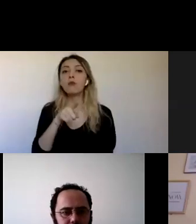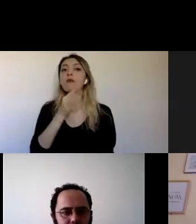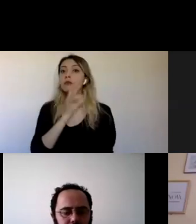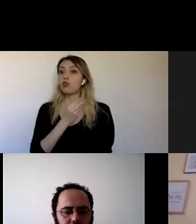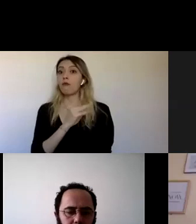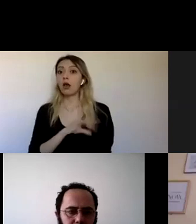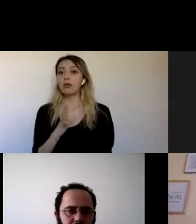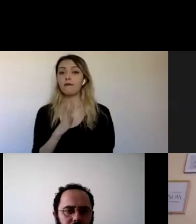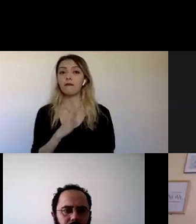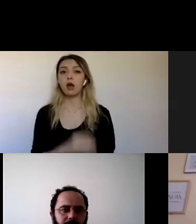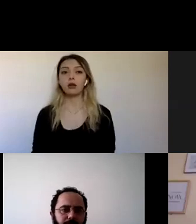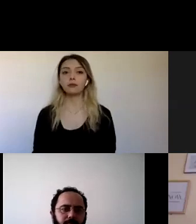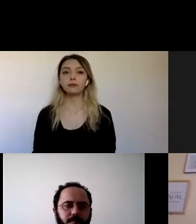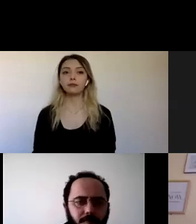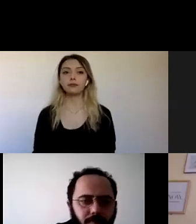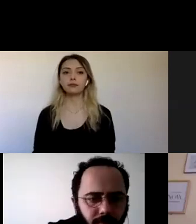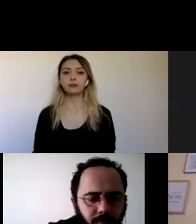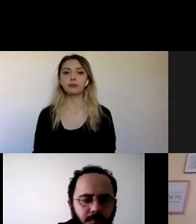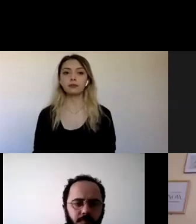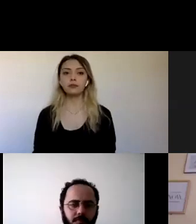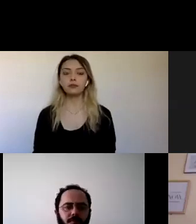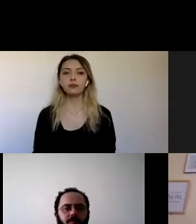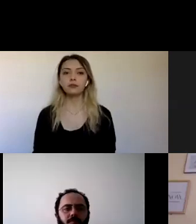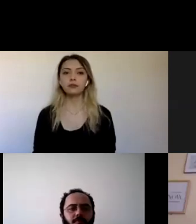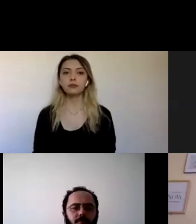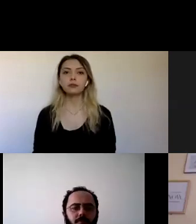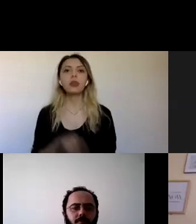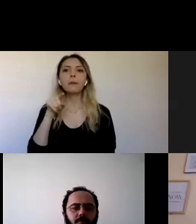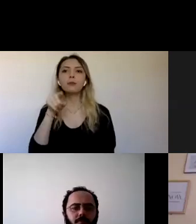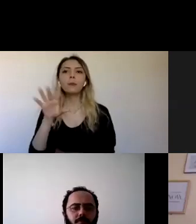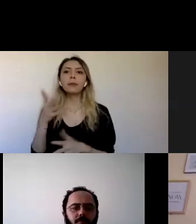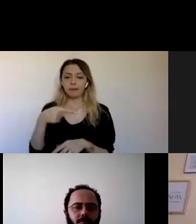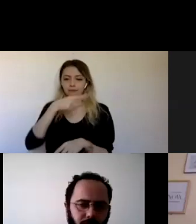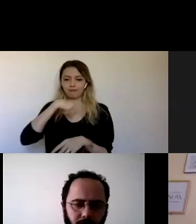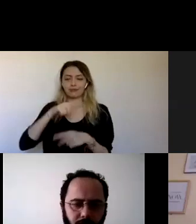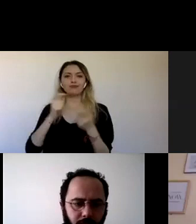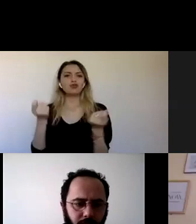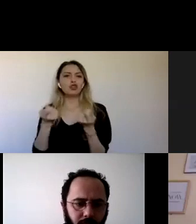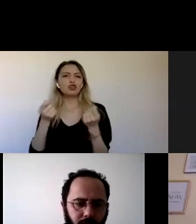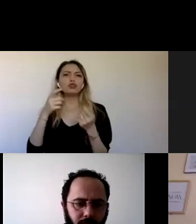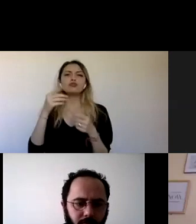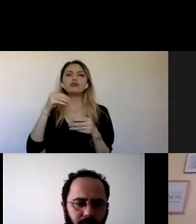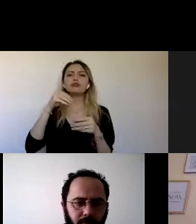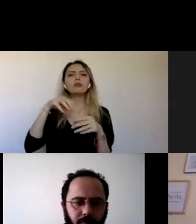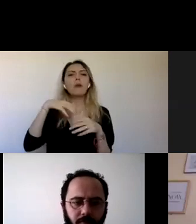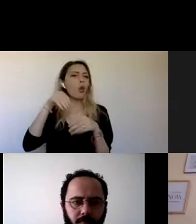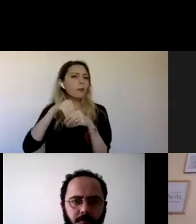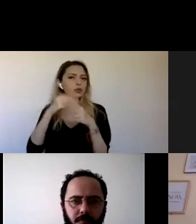Alerts. Bu aslında bizim aradığımız kelime ya da kelime gruplarını bizim